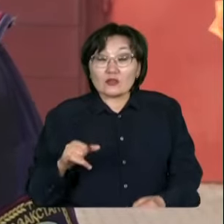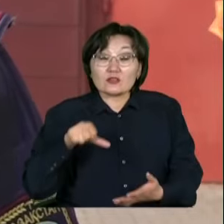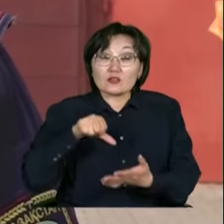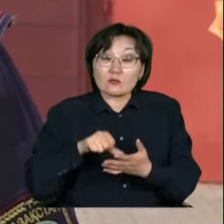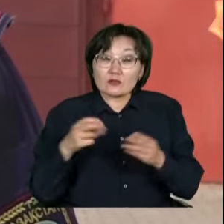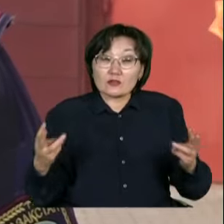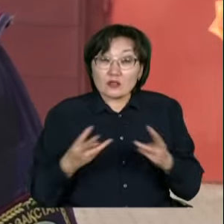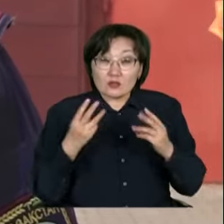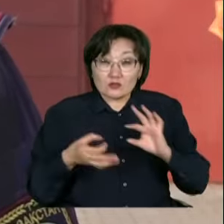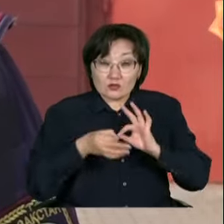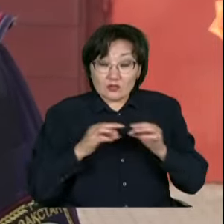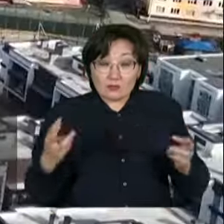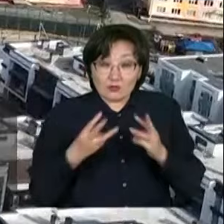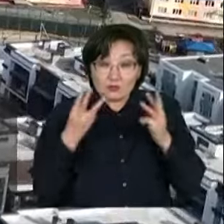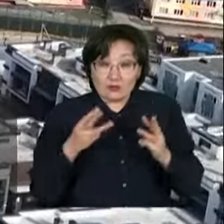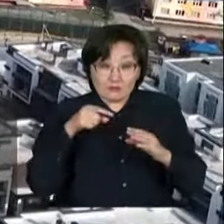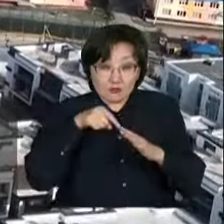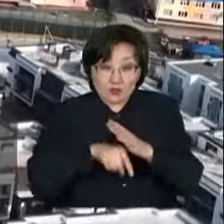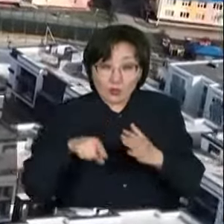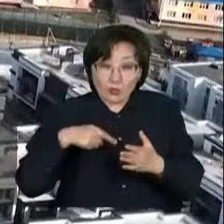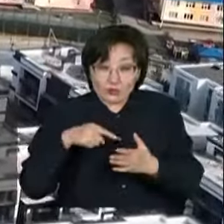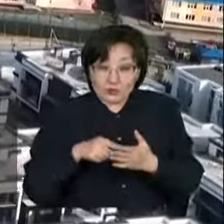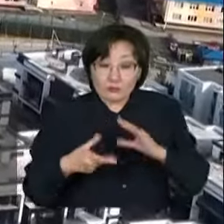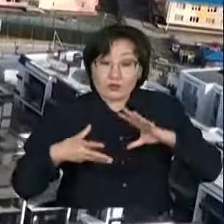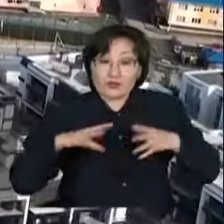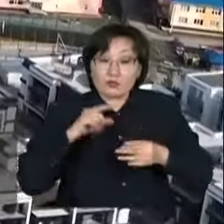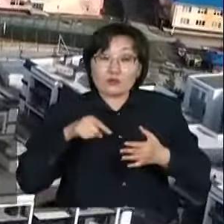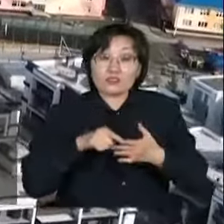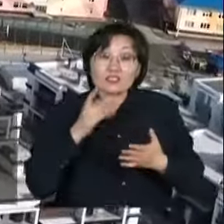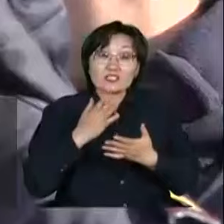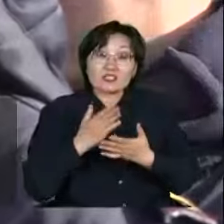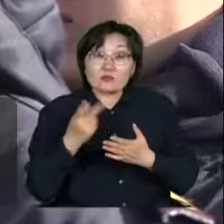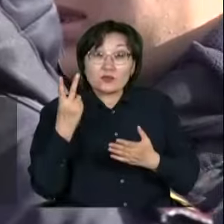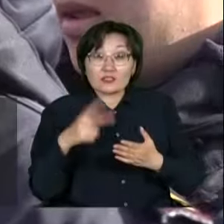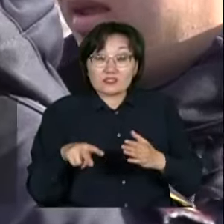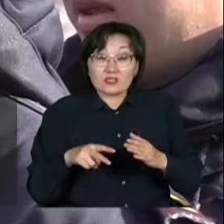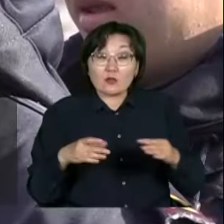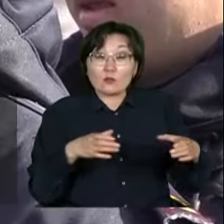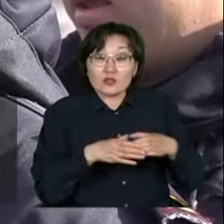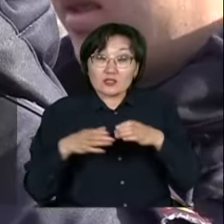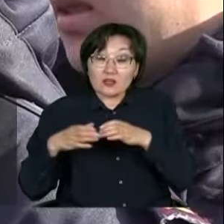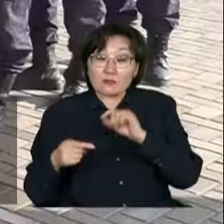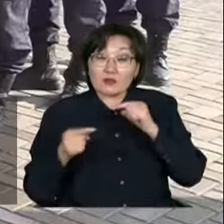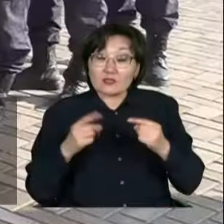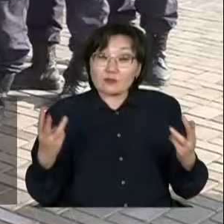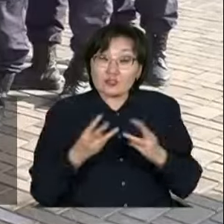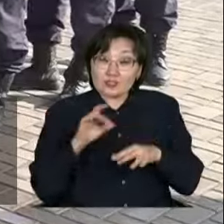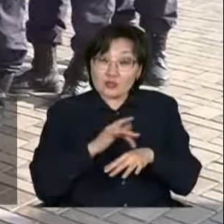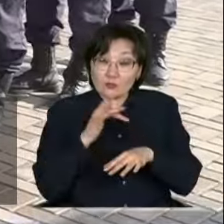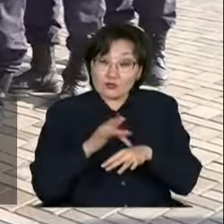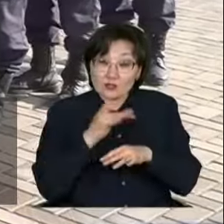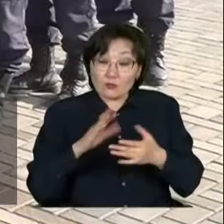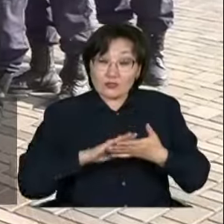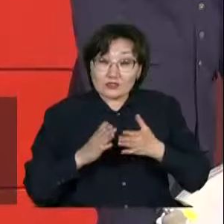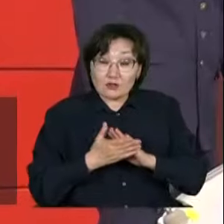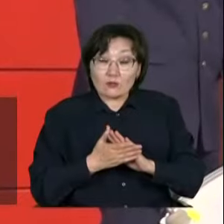крупных и сложных пожаров в черте города. Всего в мегаполисе находятся 20 подразделений противопожарной службы, однако в